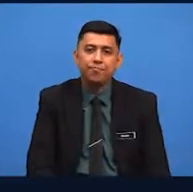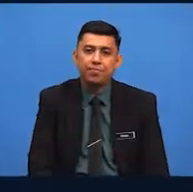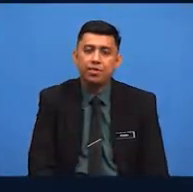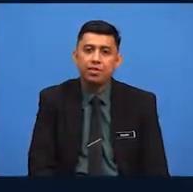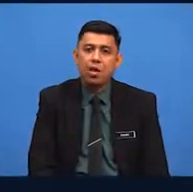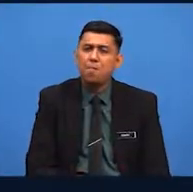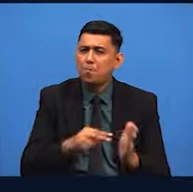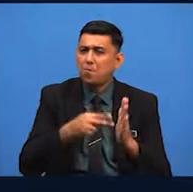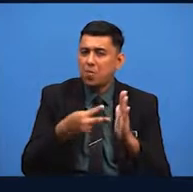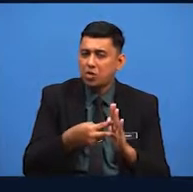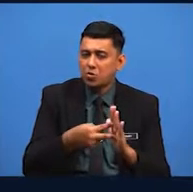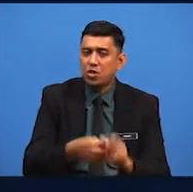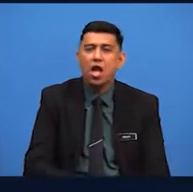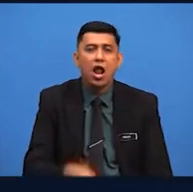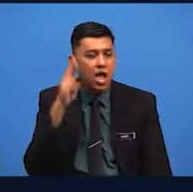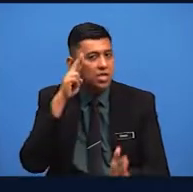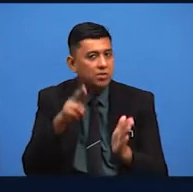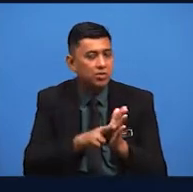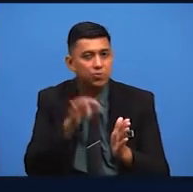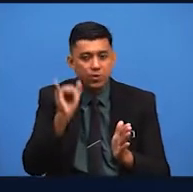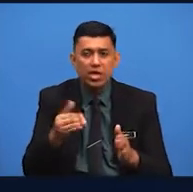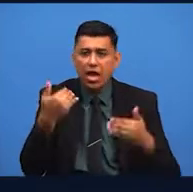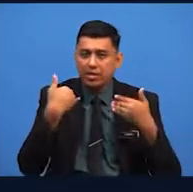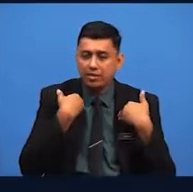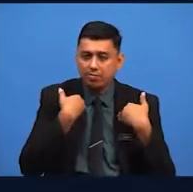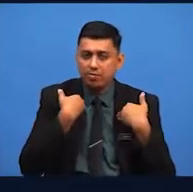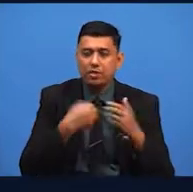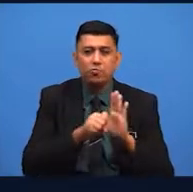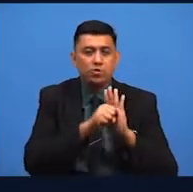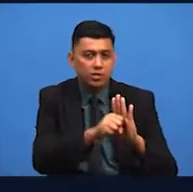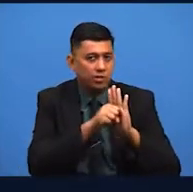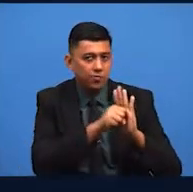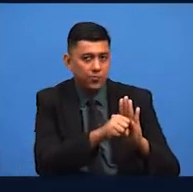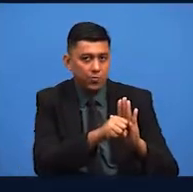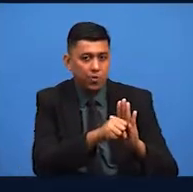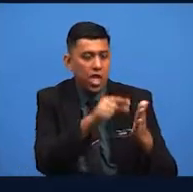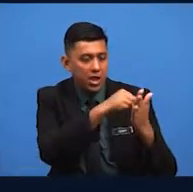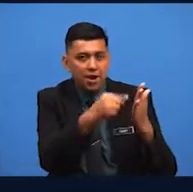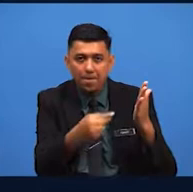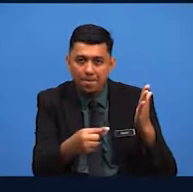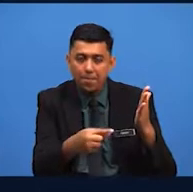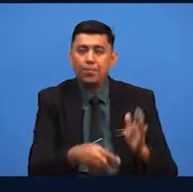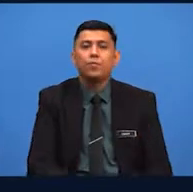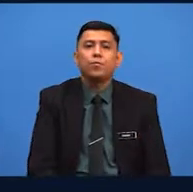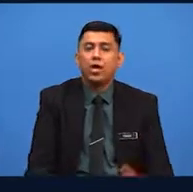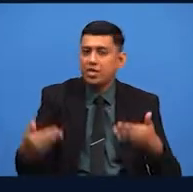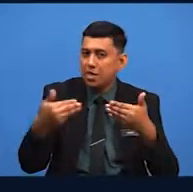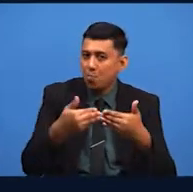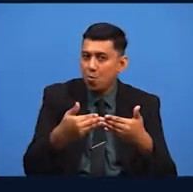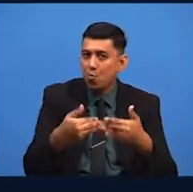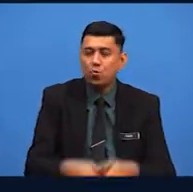Carta alir adalah rajah yang mengandungi simbol-simbol grafik yang